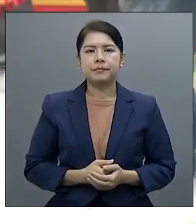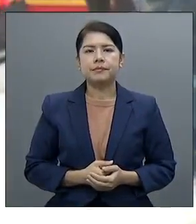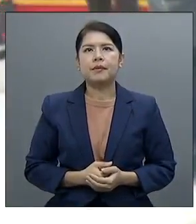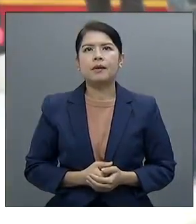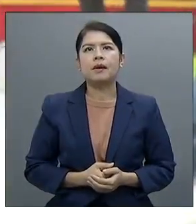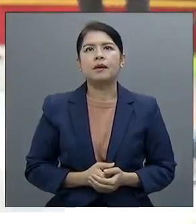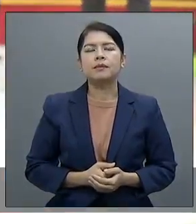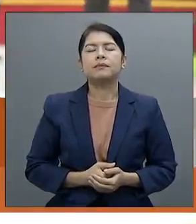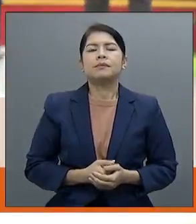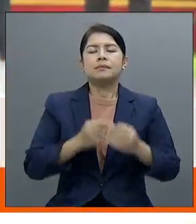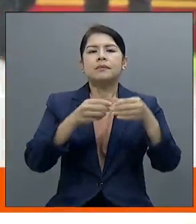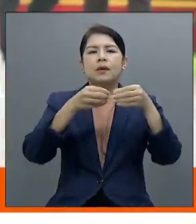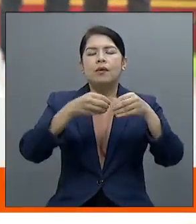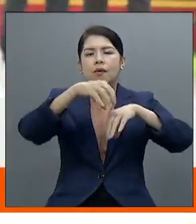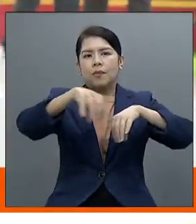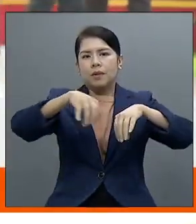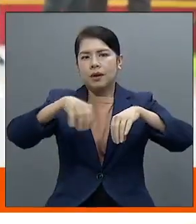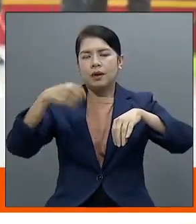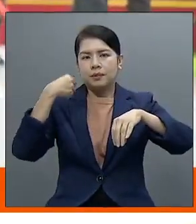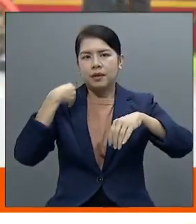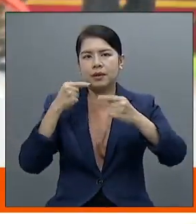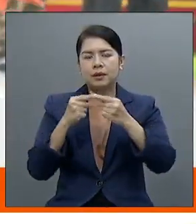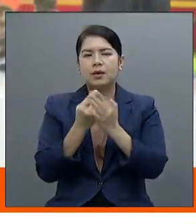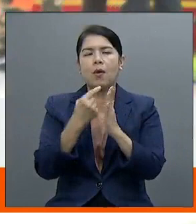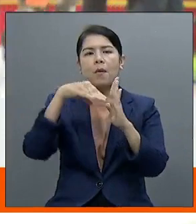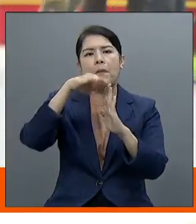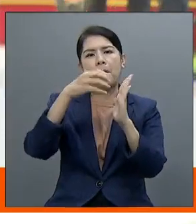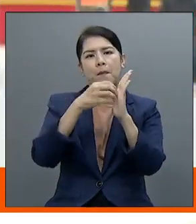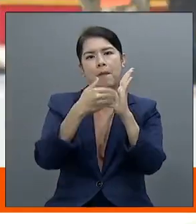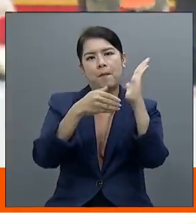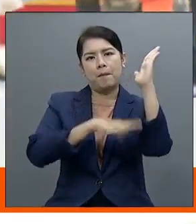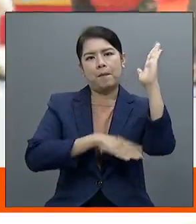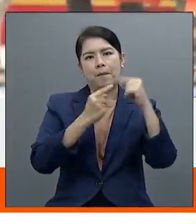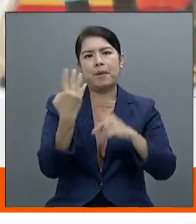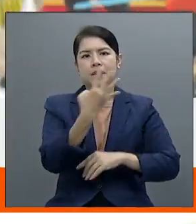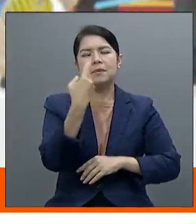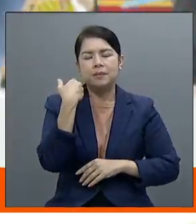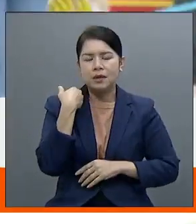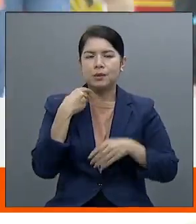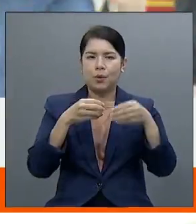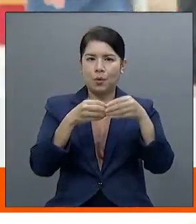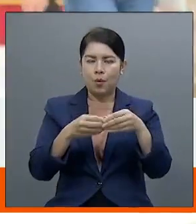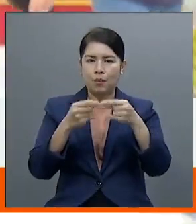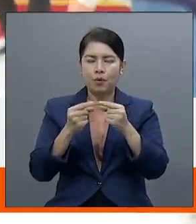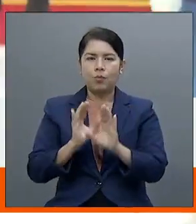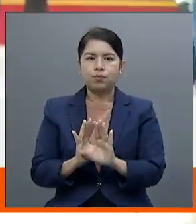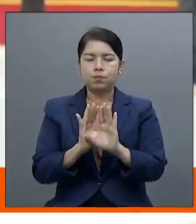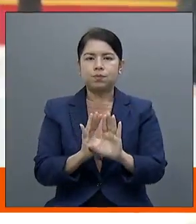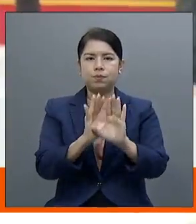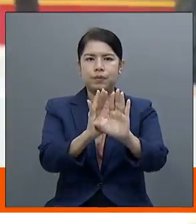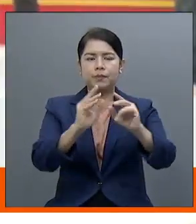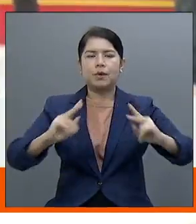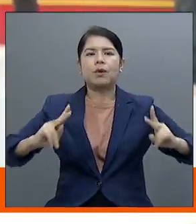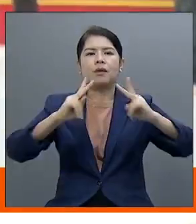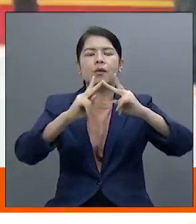ค่ะล่าสุดนะคะเครือข่ายสลัม4ภาคได้เคลื่อนขบวนมาที่หน้ากระทรวงคมนาคมแล้วนะคะเพื่อที่จะยื่นข้อเรียกร้องนะคะและแนวท